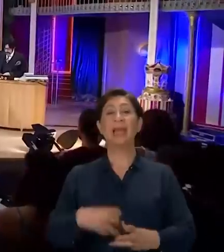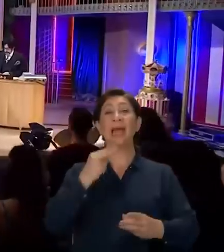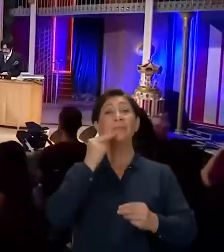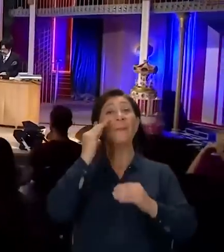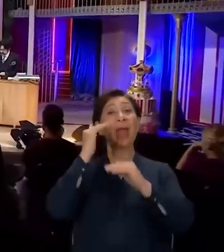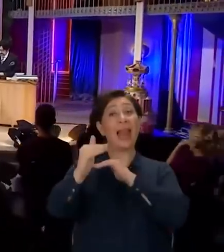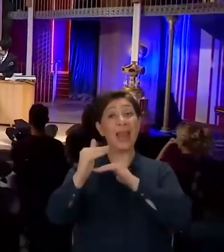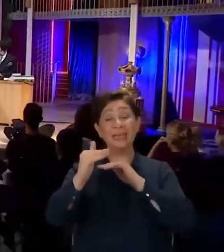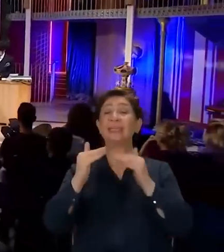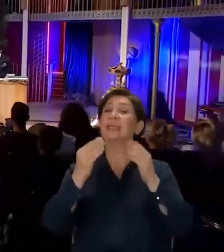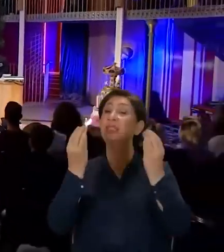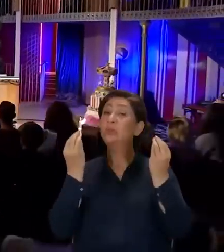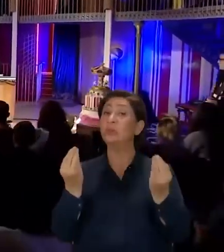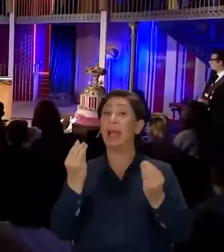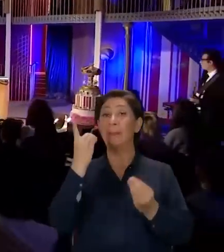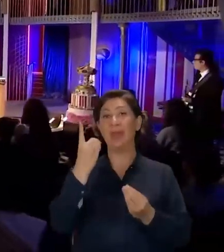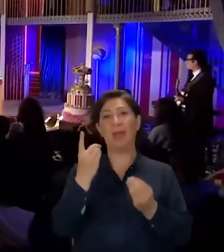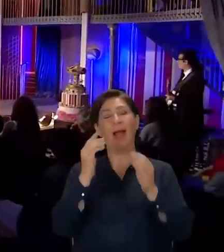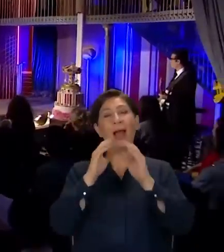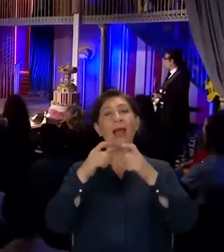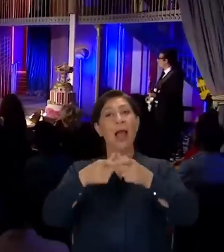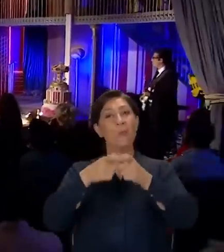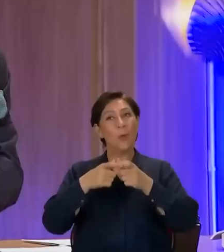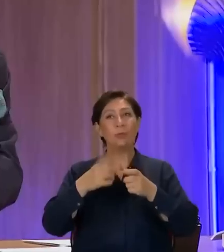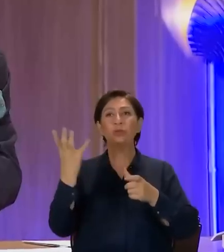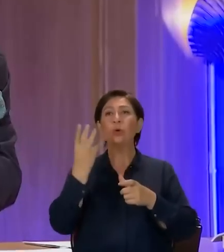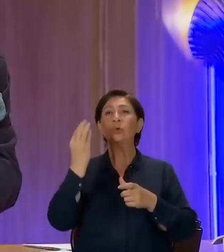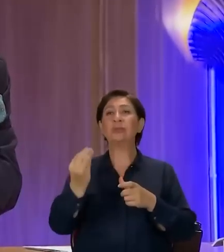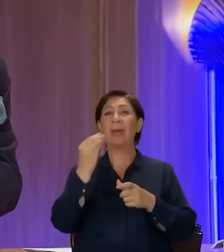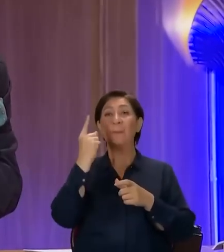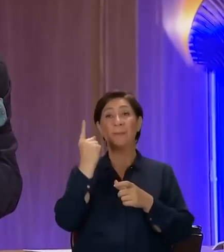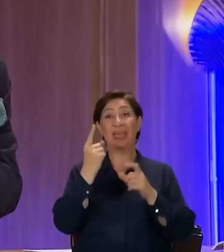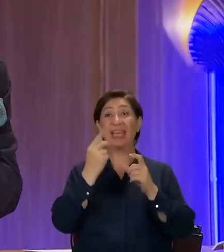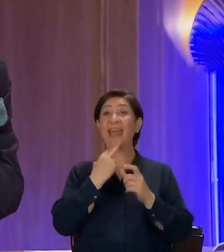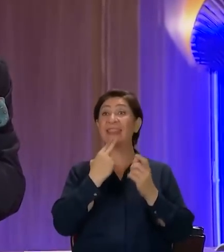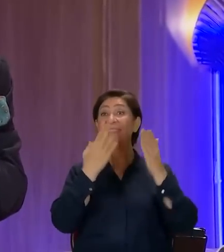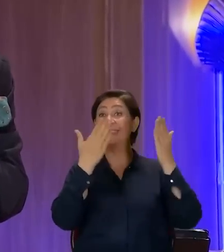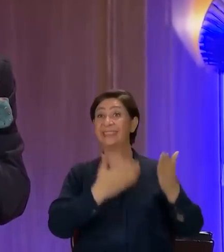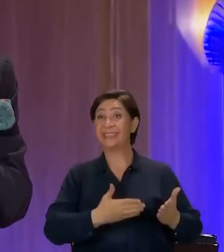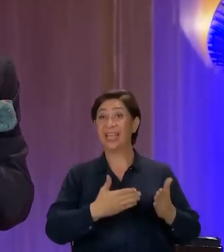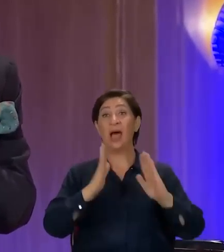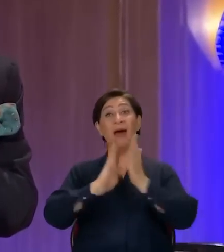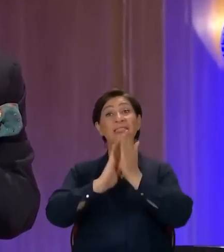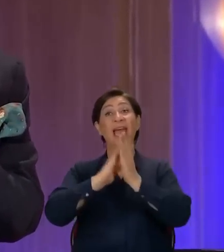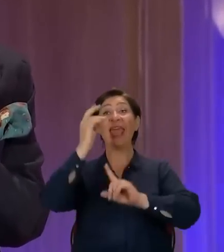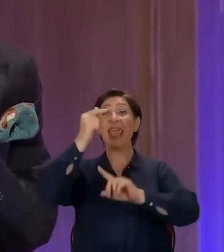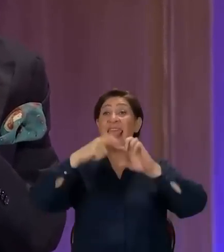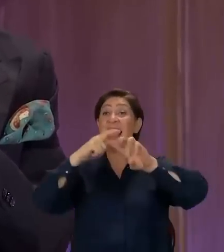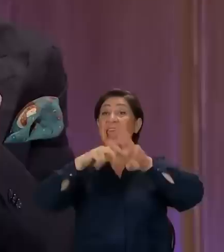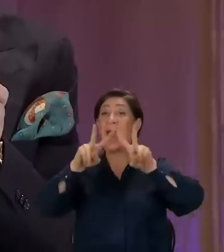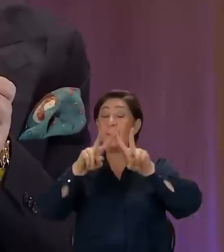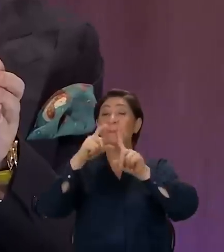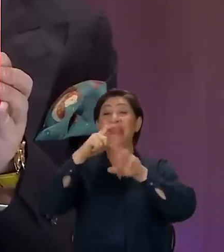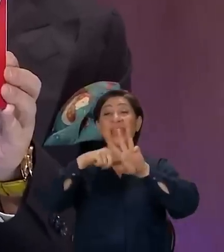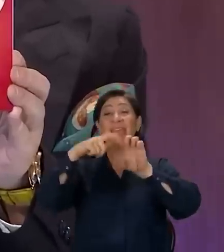Hanımlar, beyler, işte güzel bir albüm, çok güzel bir kadın. Alkışlarınızla İrem